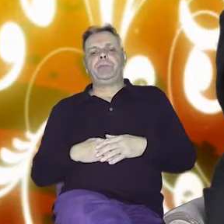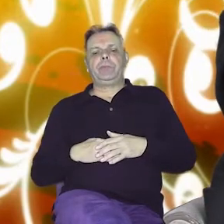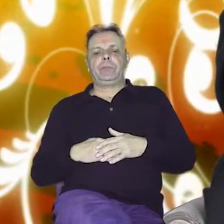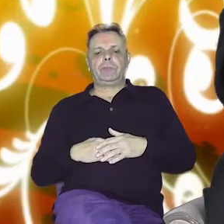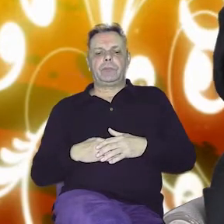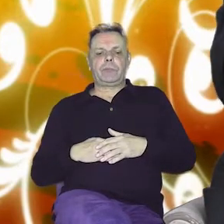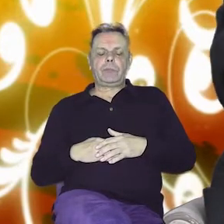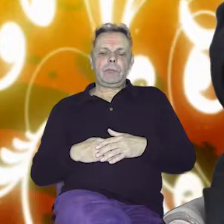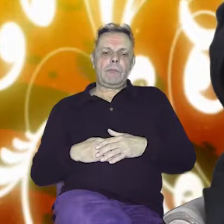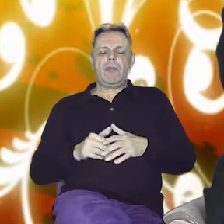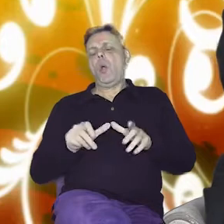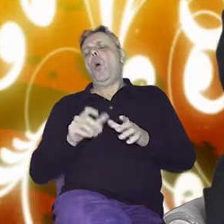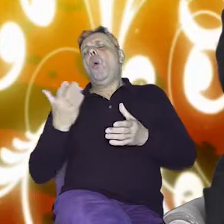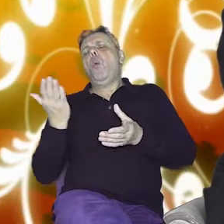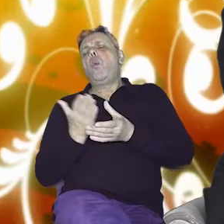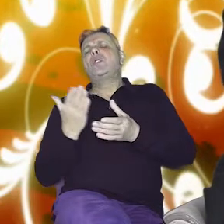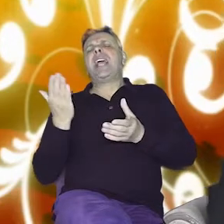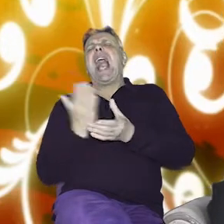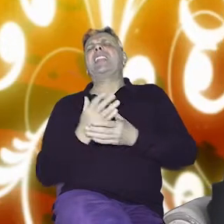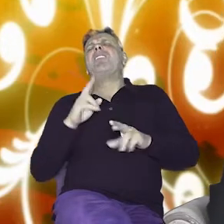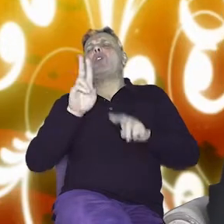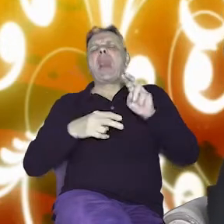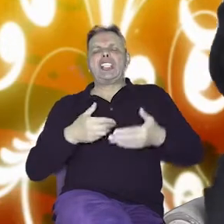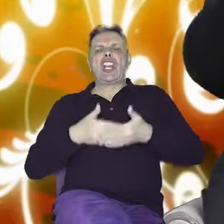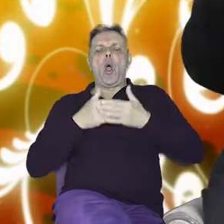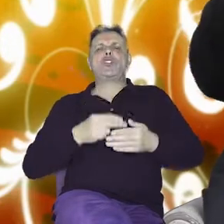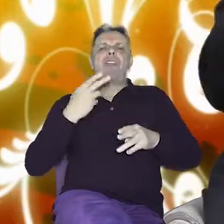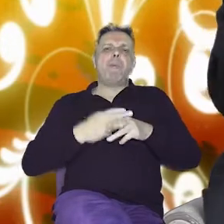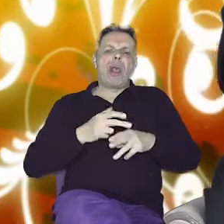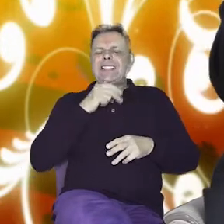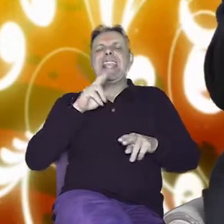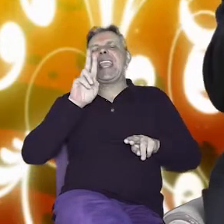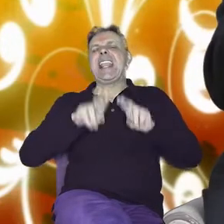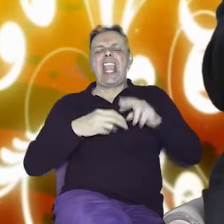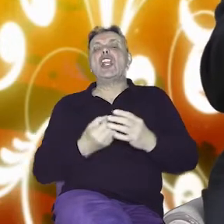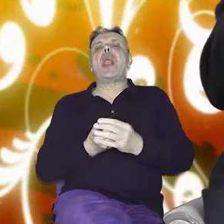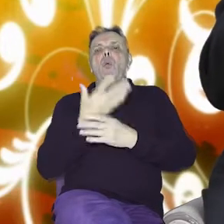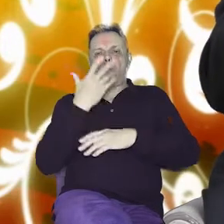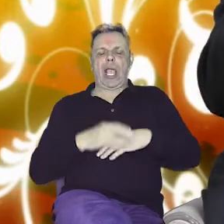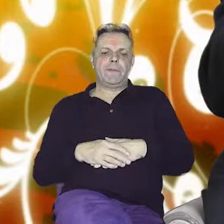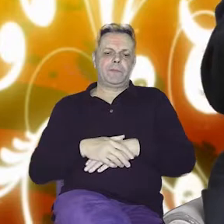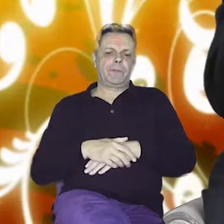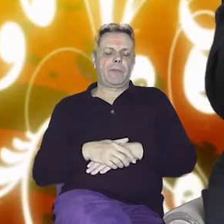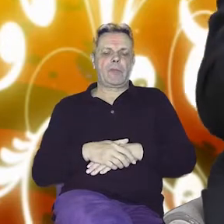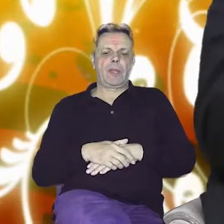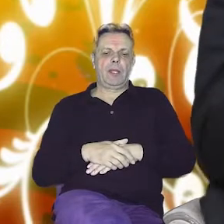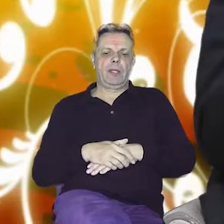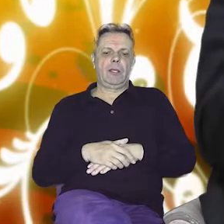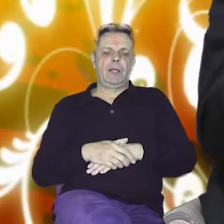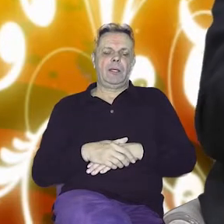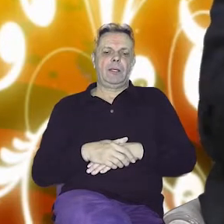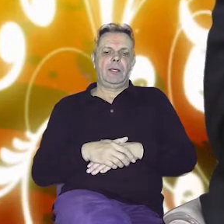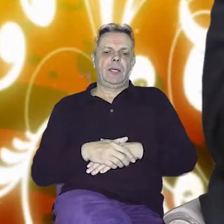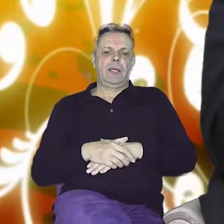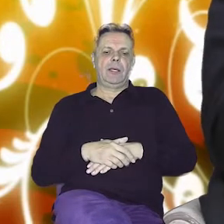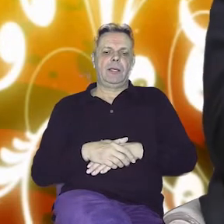ostale postupke koji su normalno, uvijek moraju raditi sa ranom i uz nekako adekvatno liječenje, dakle, osnovne bolesti,